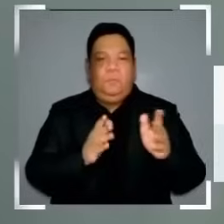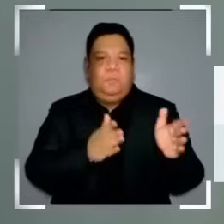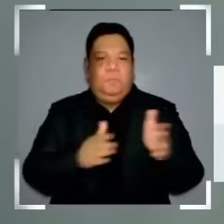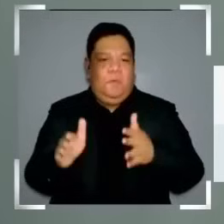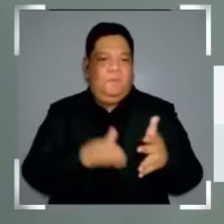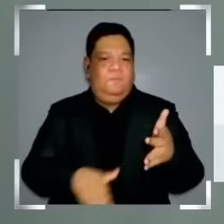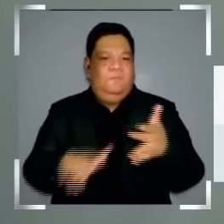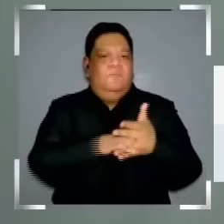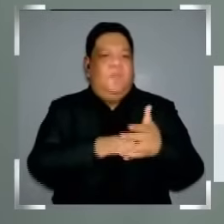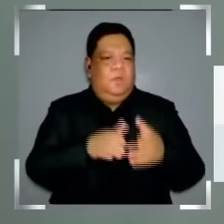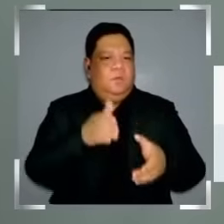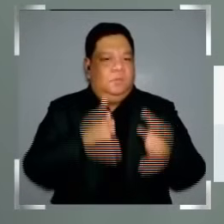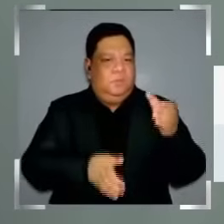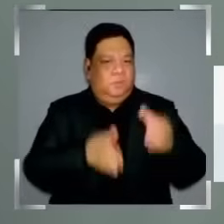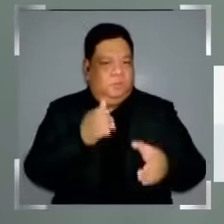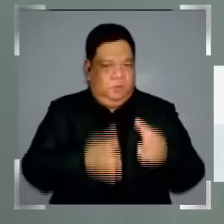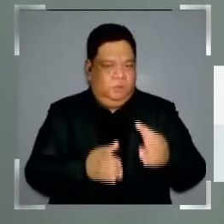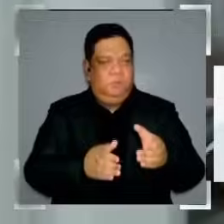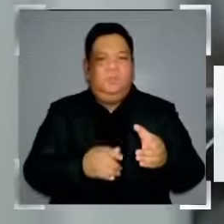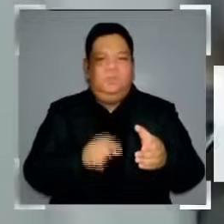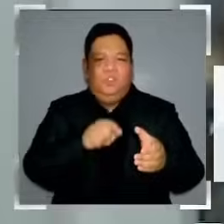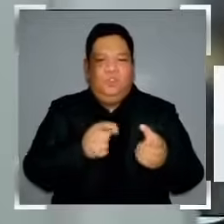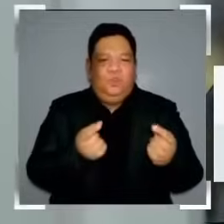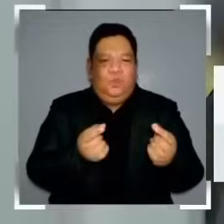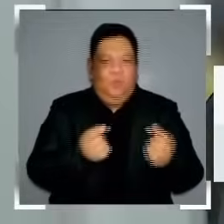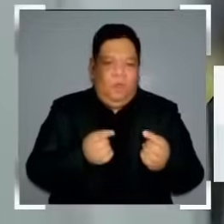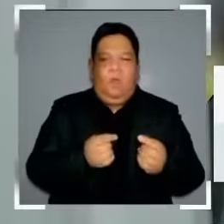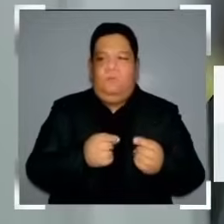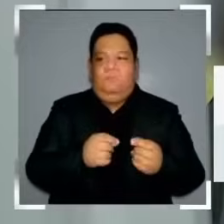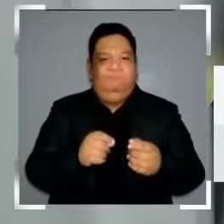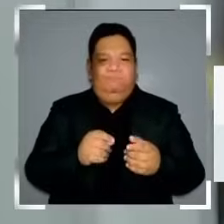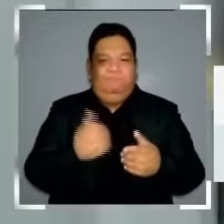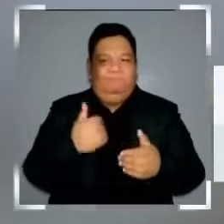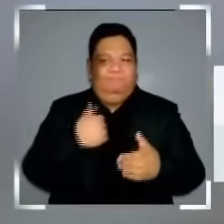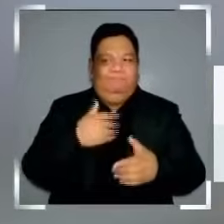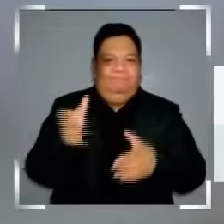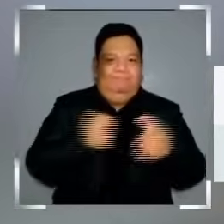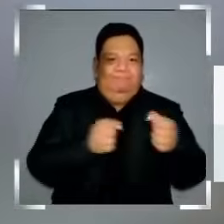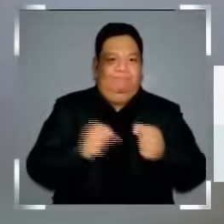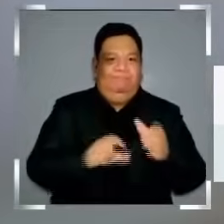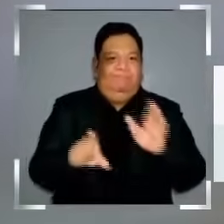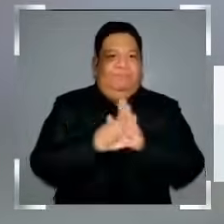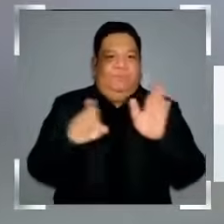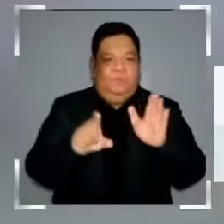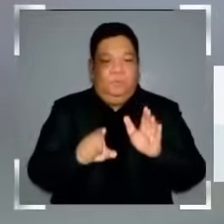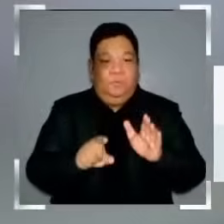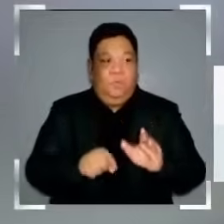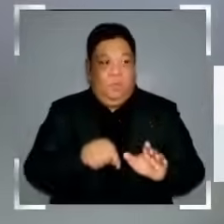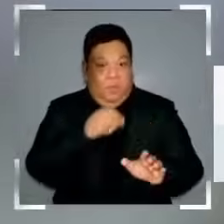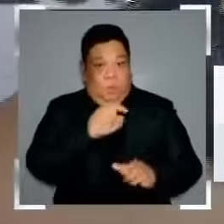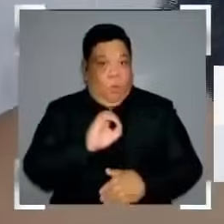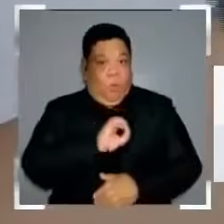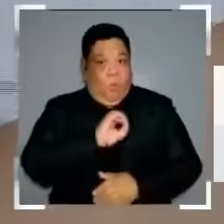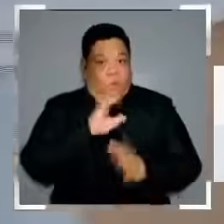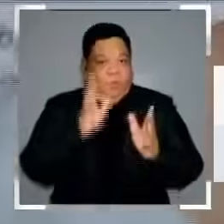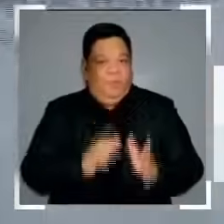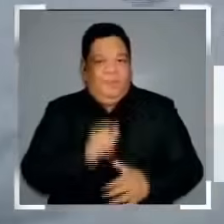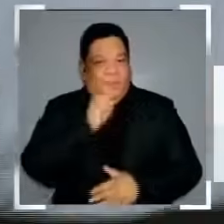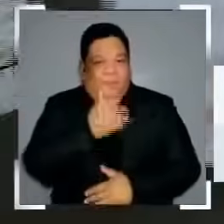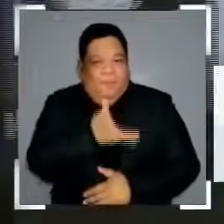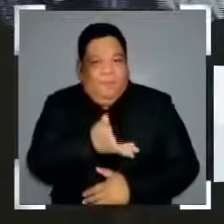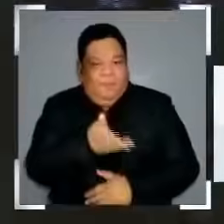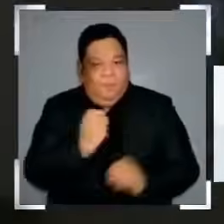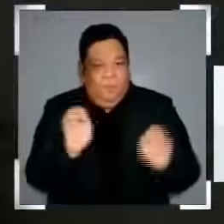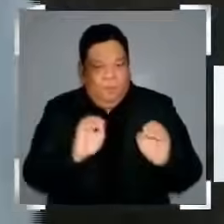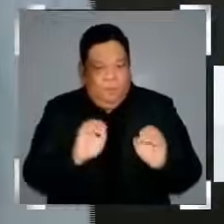DMW ng kasong syndicated illegal recruitment. Wala doon ang may-ari ng agency nang dumating ang mga opisyal ng DMW. Paalala ni